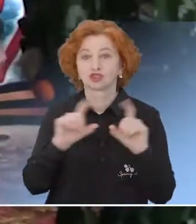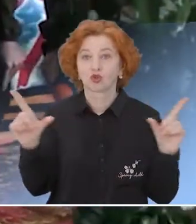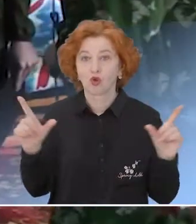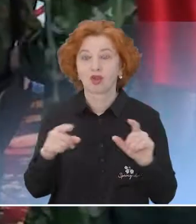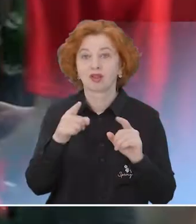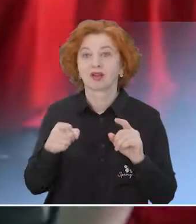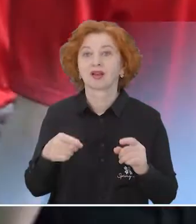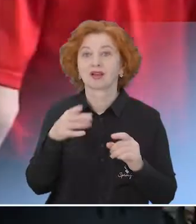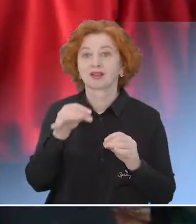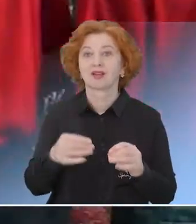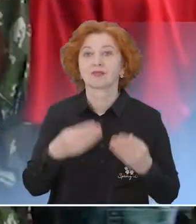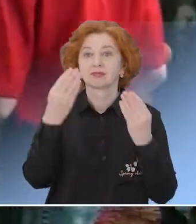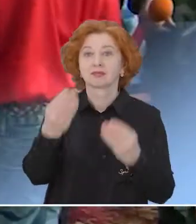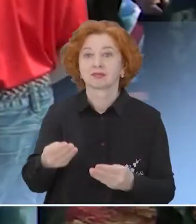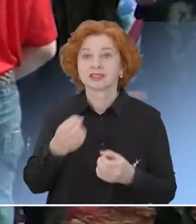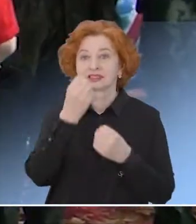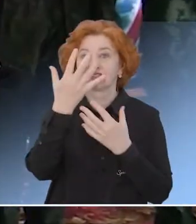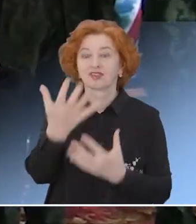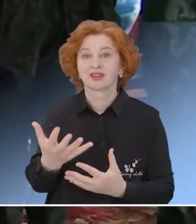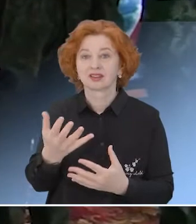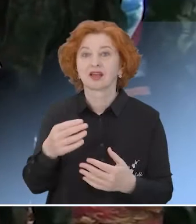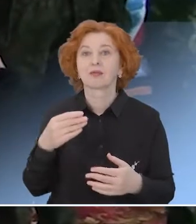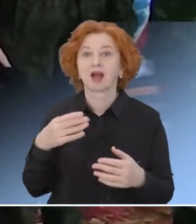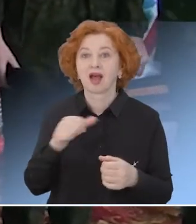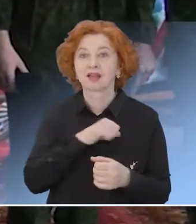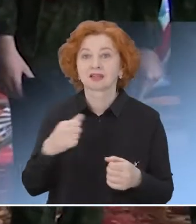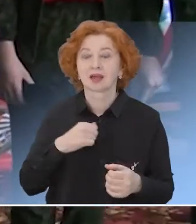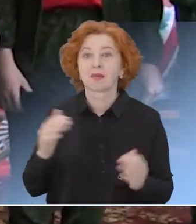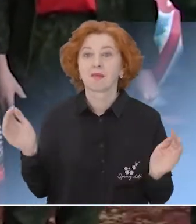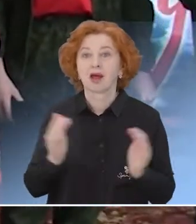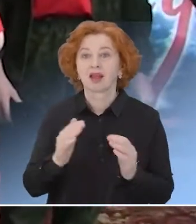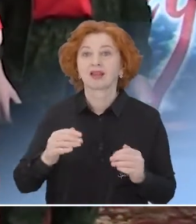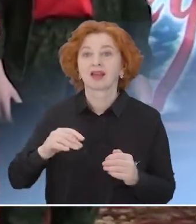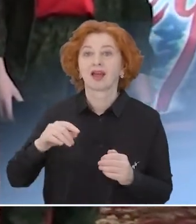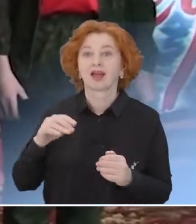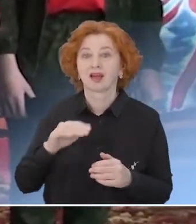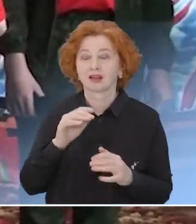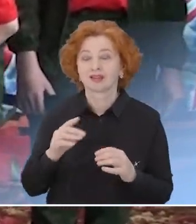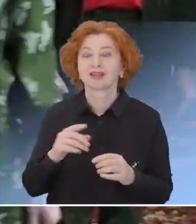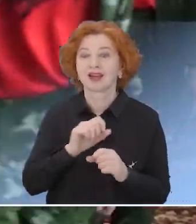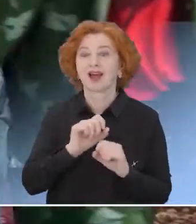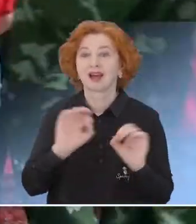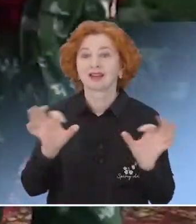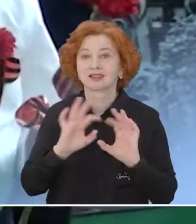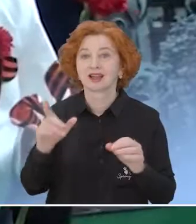Учащиеся школы возложили цветы к памятной доске героев-подпольщиков, а самые маленькие гости рассказали